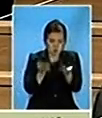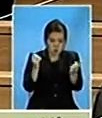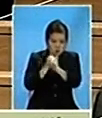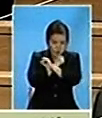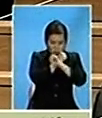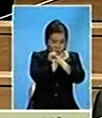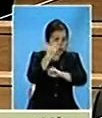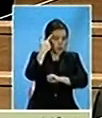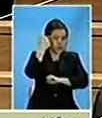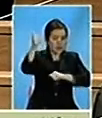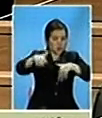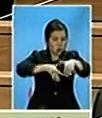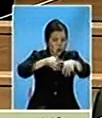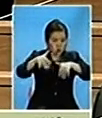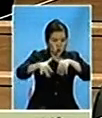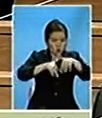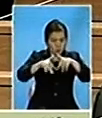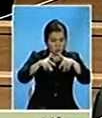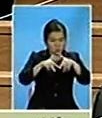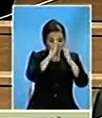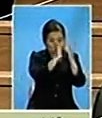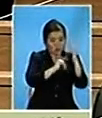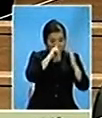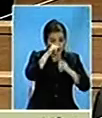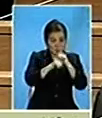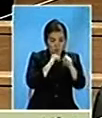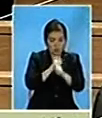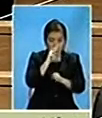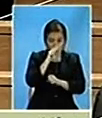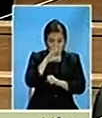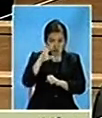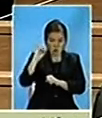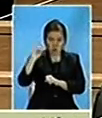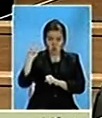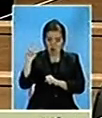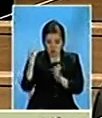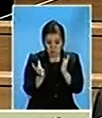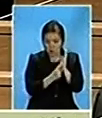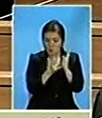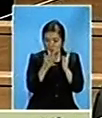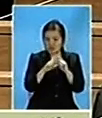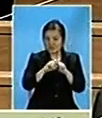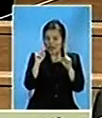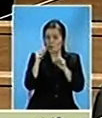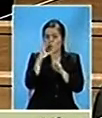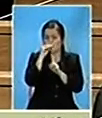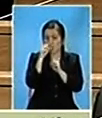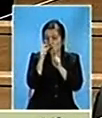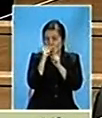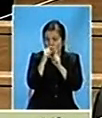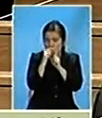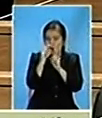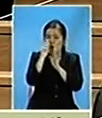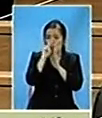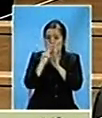ญญาไทยพ.ศ. 2512เขาไม่ได้ระบุตรงนี้นะเขาใช้คำว่ากฎหมายที่เกี่ยวข้องก็หมายความว่าในอนาคต